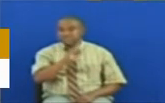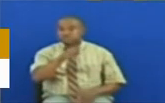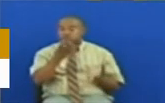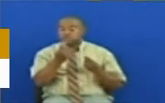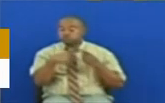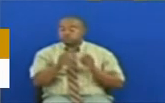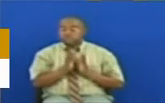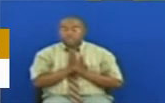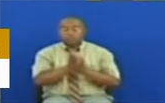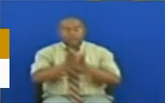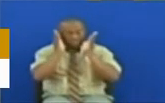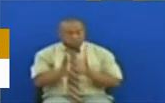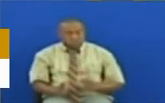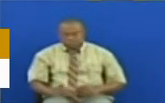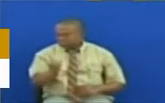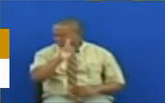katika maji yale makubwa.